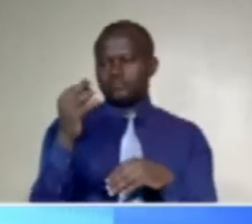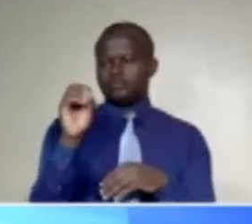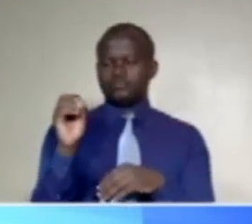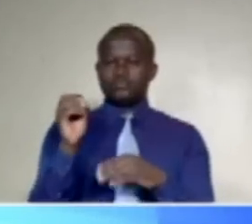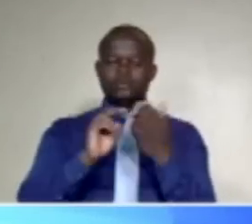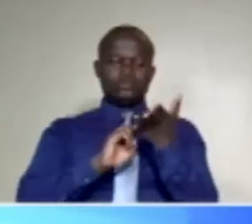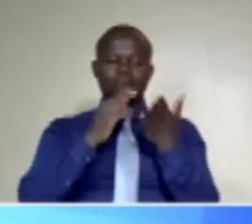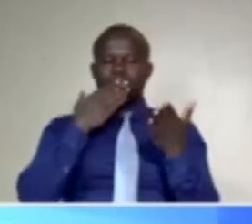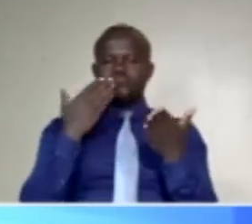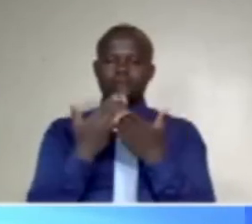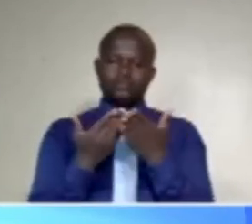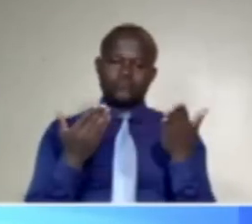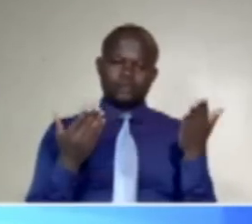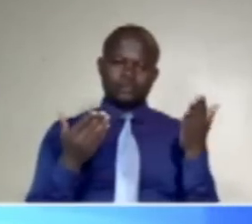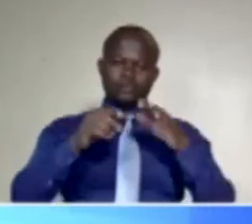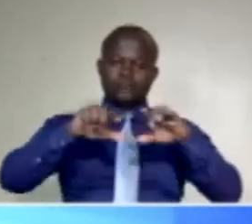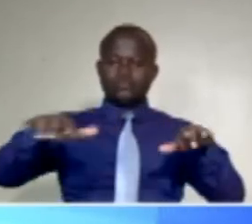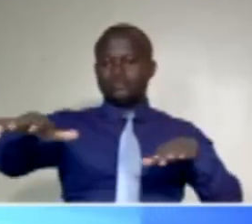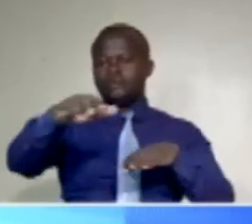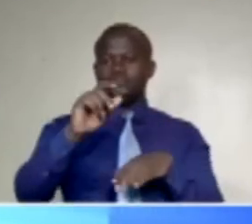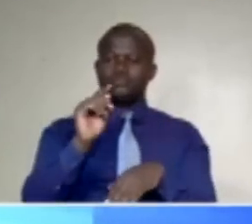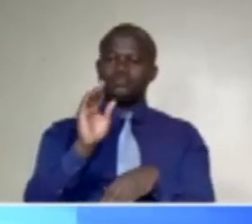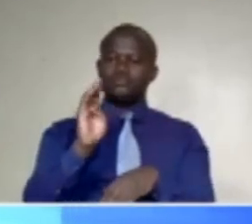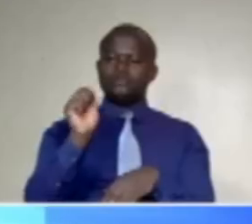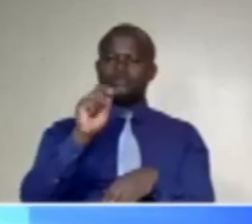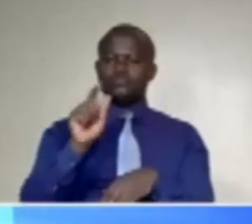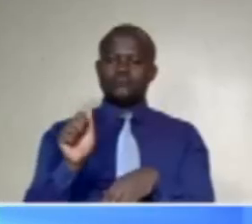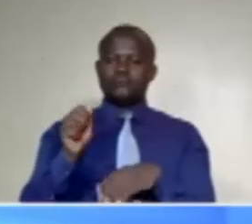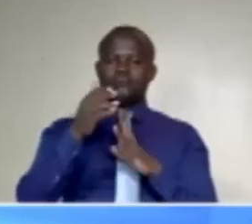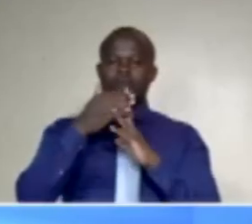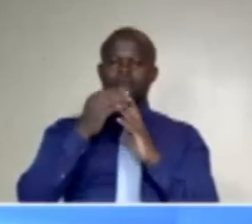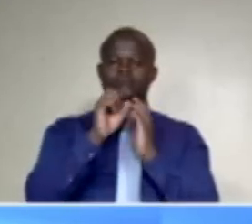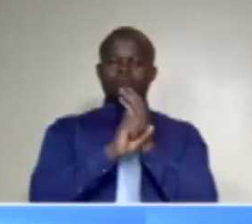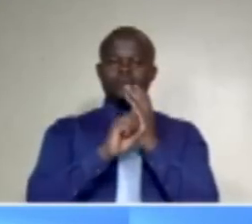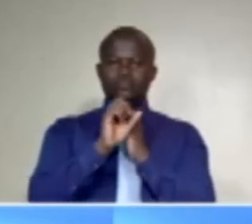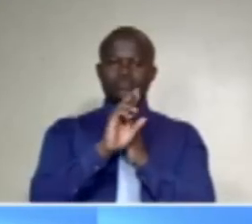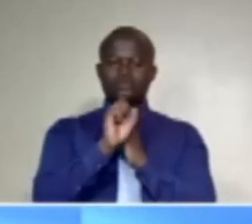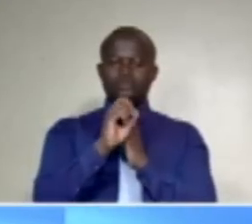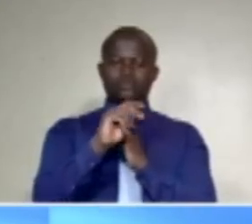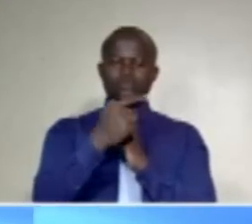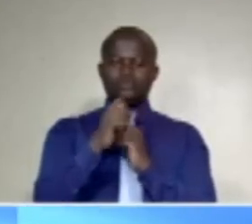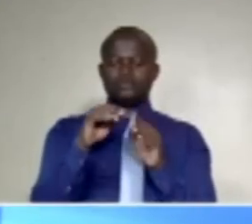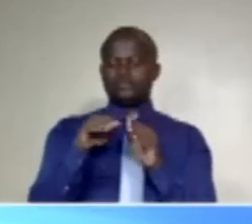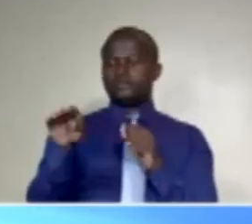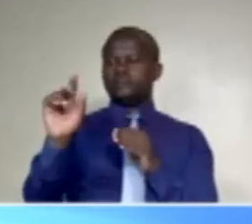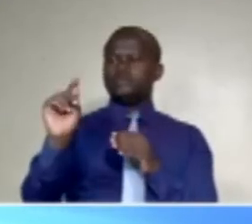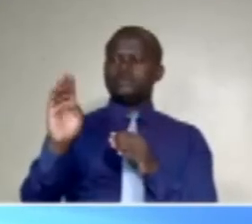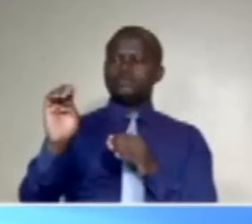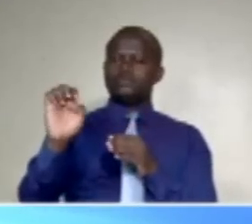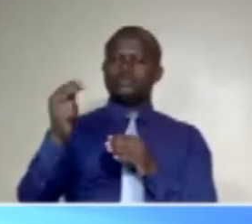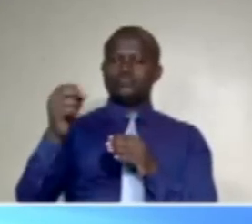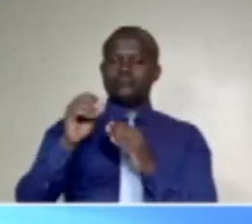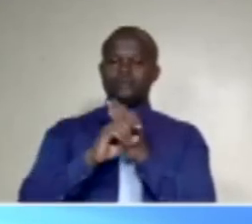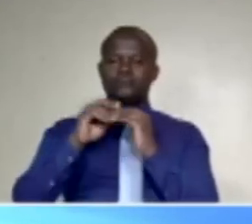bajya kubyaza umusaruro igishanga cya Kibaza giherereye hagati y'umurenge wa Rusenge n'uwa Kibeho mu karere